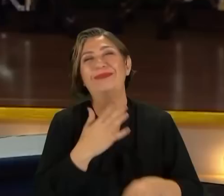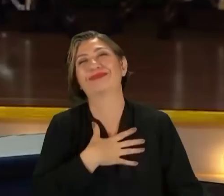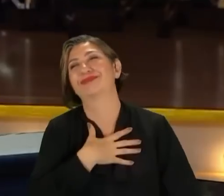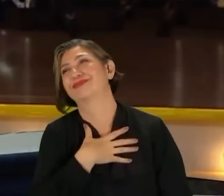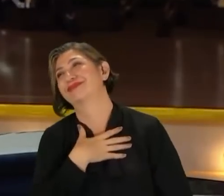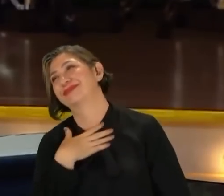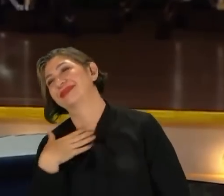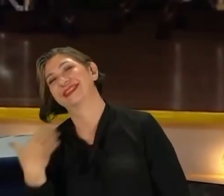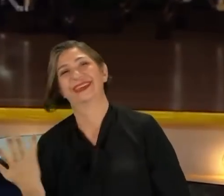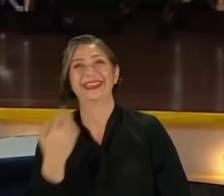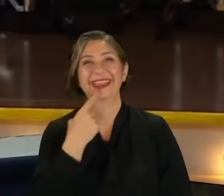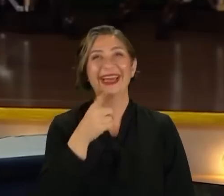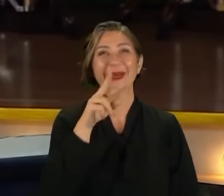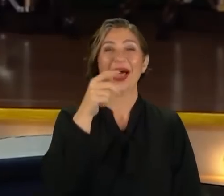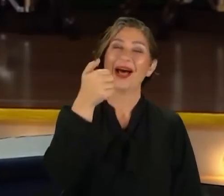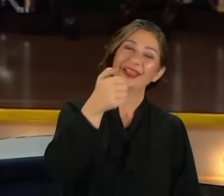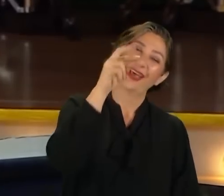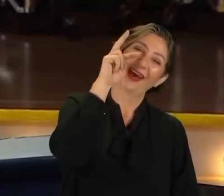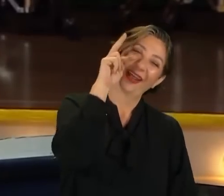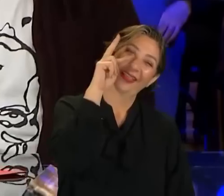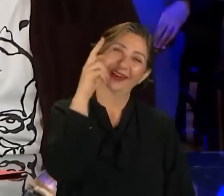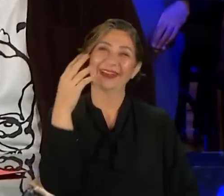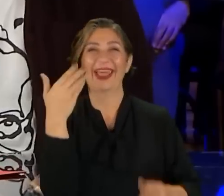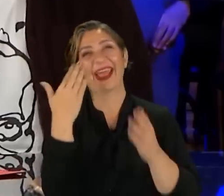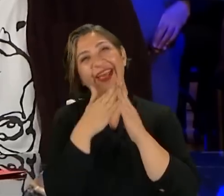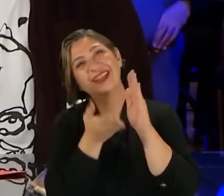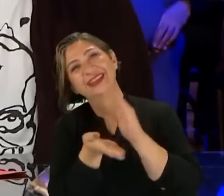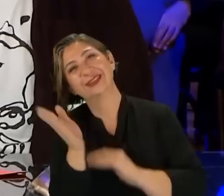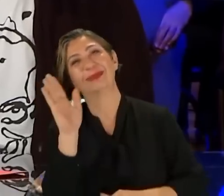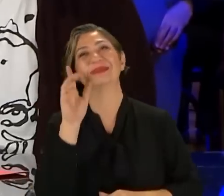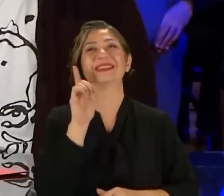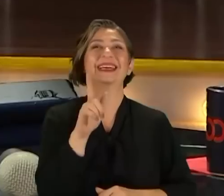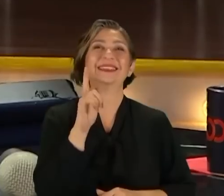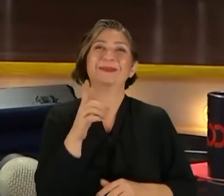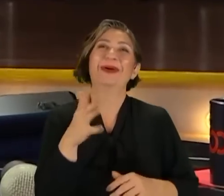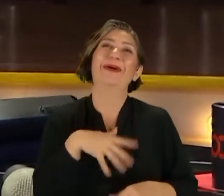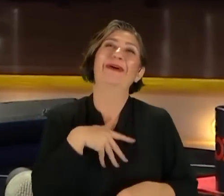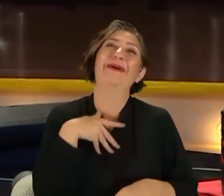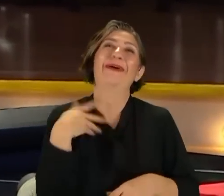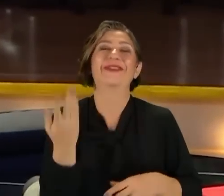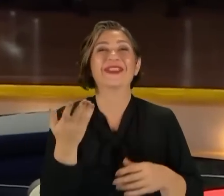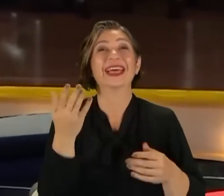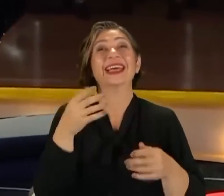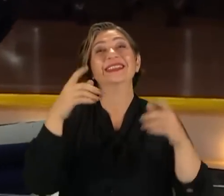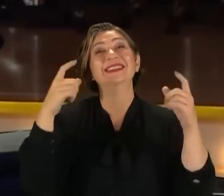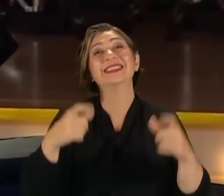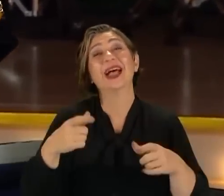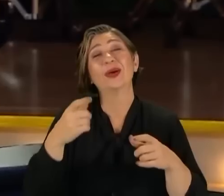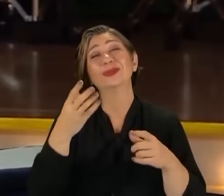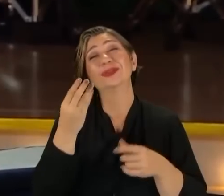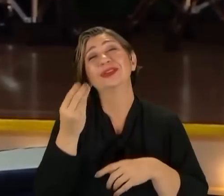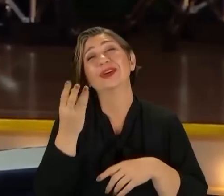söylüyorum. 6 Aralık yine evden çıkmak gerekecek. Ve salon